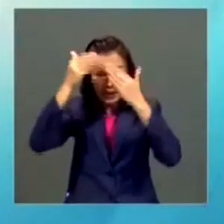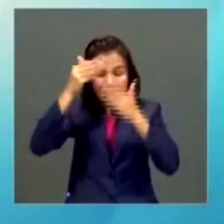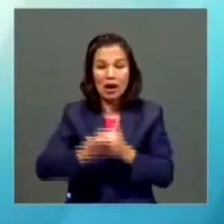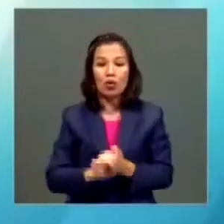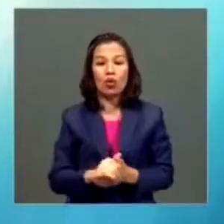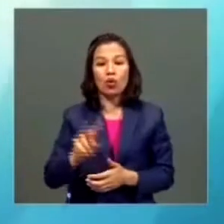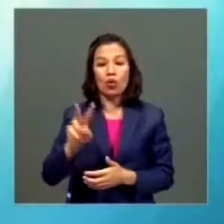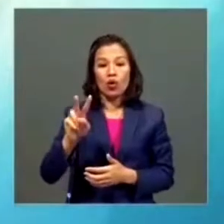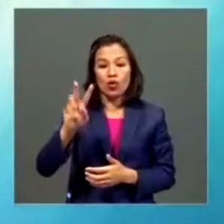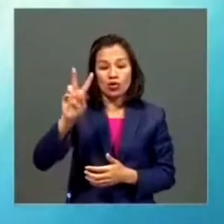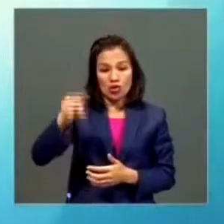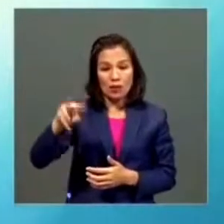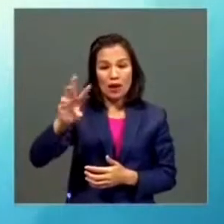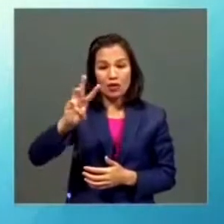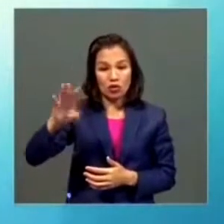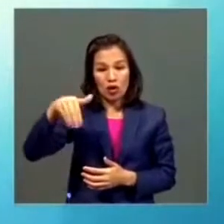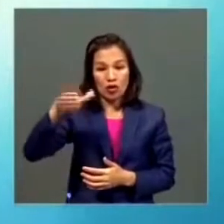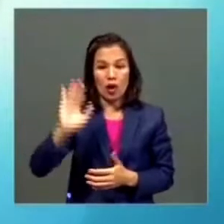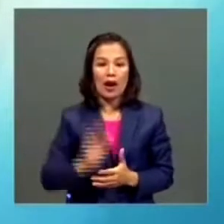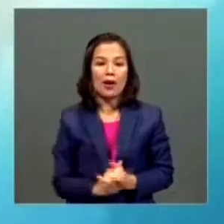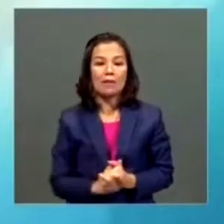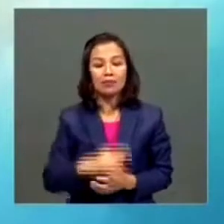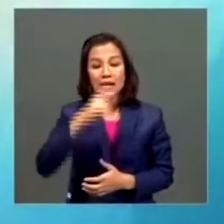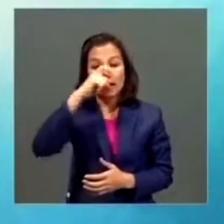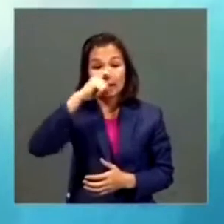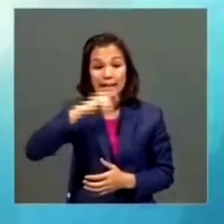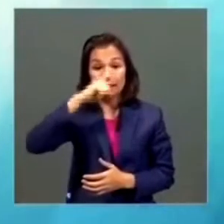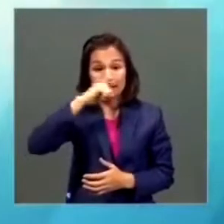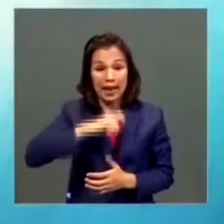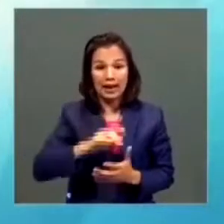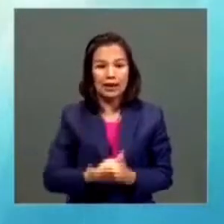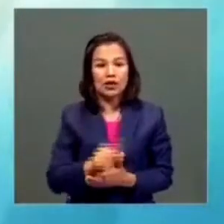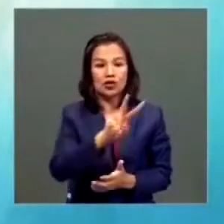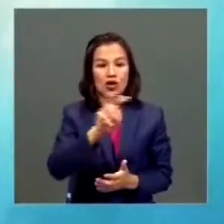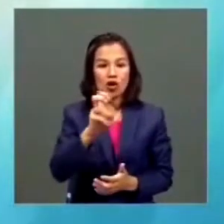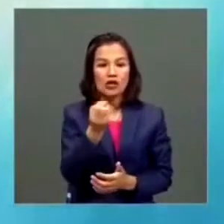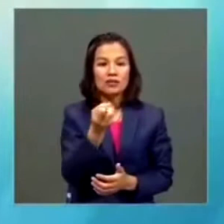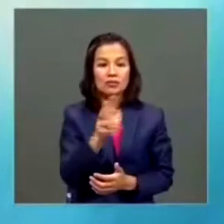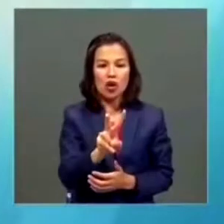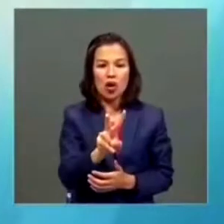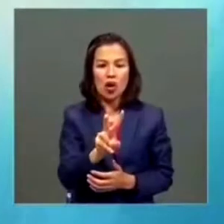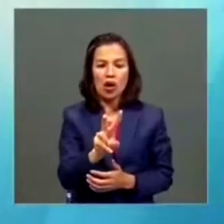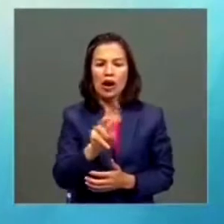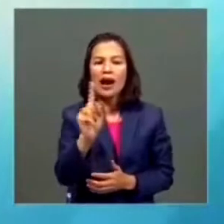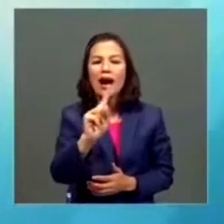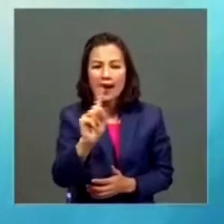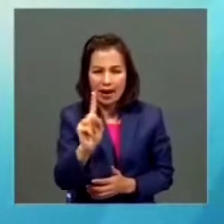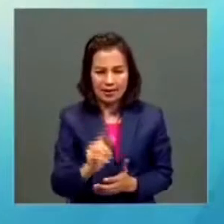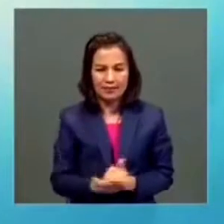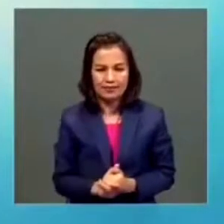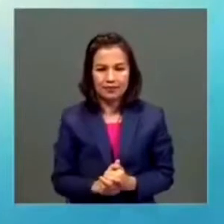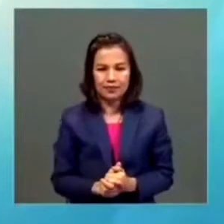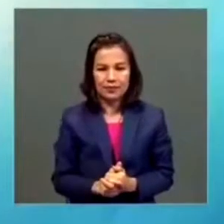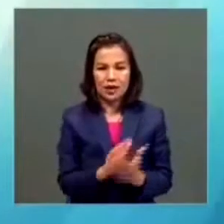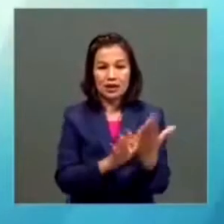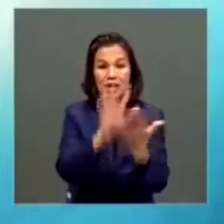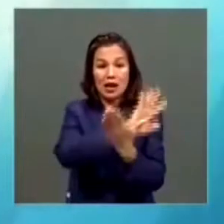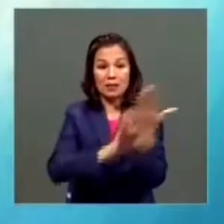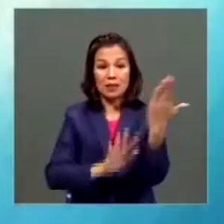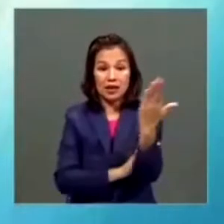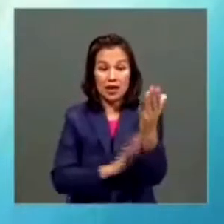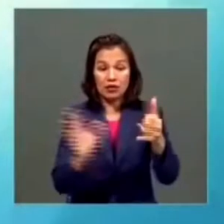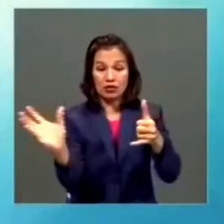ครับสถานการณ์ของไทยตอนนี้ตัวเลข212ที่ว่านี้รายละเอียดเป็นยังไงบ้างครับติดเชื้อในประเทศ